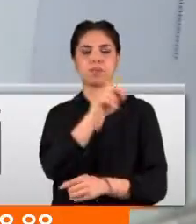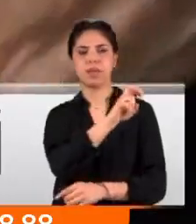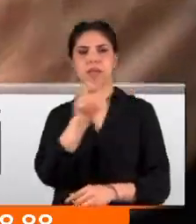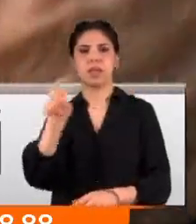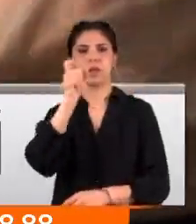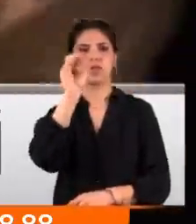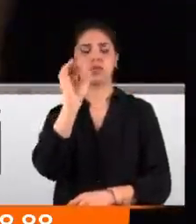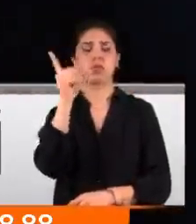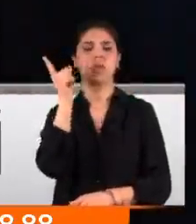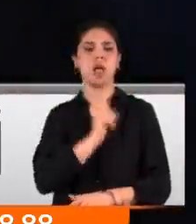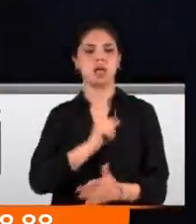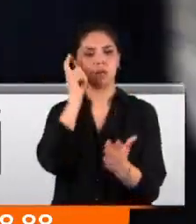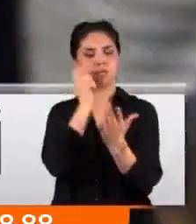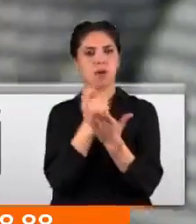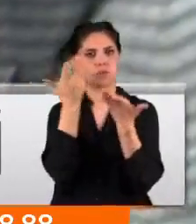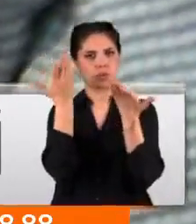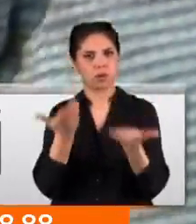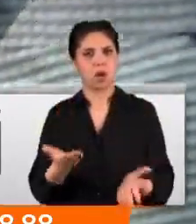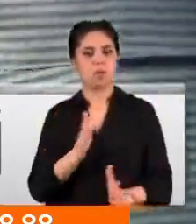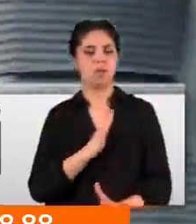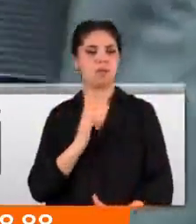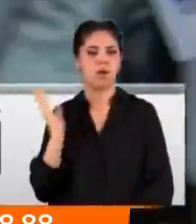1890 adayın başvurusu kabul edildi.